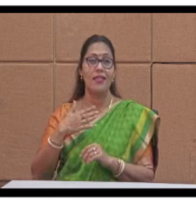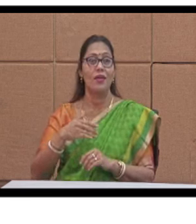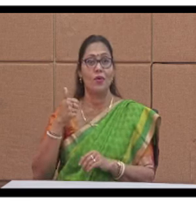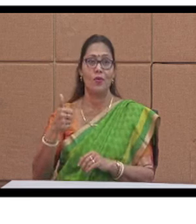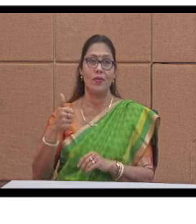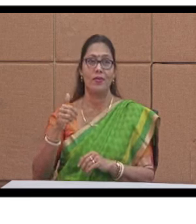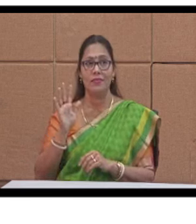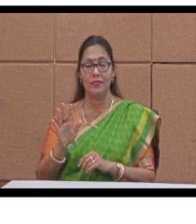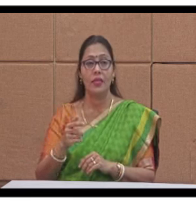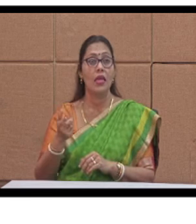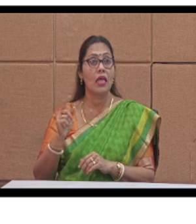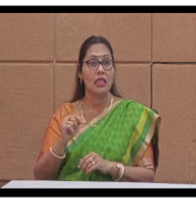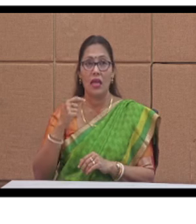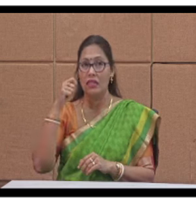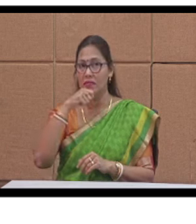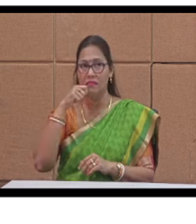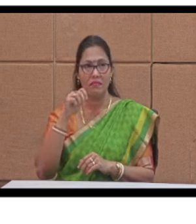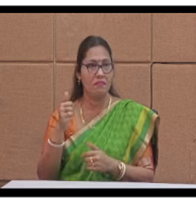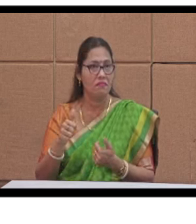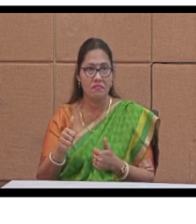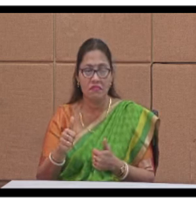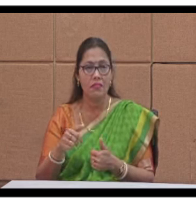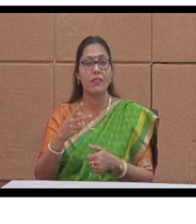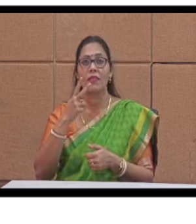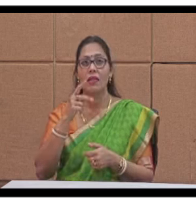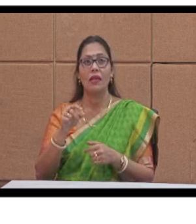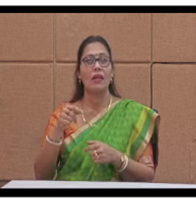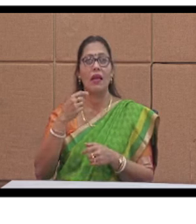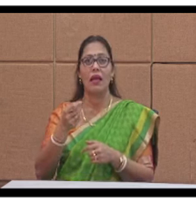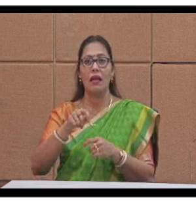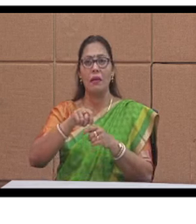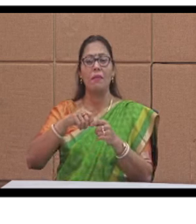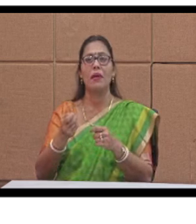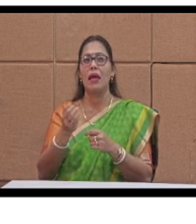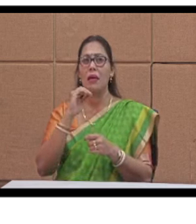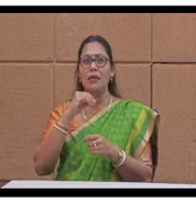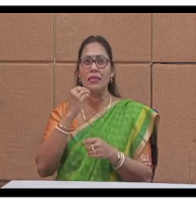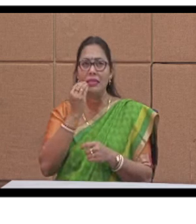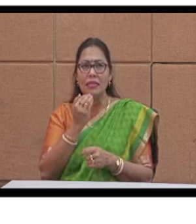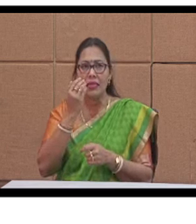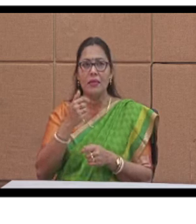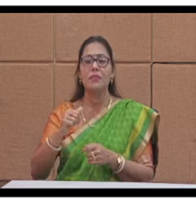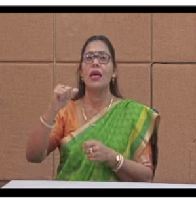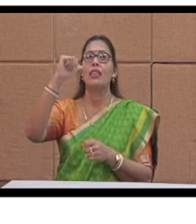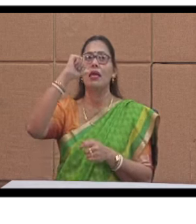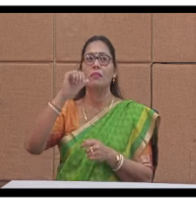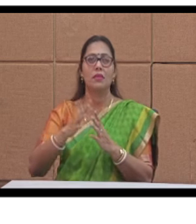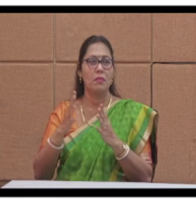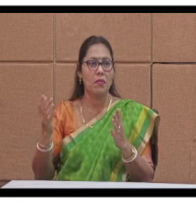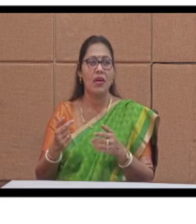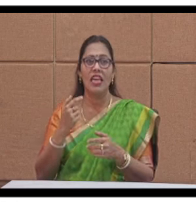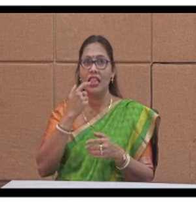থাকবে আর তুমি যদি দাঁত না মাজো ওই প্যাকেট করা খাবার যদি খাও দেখো কি হতে